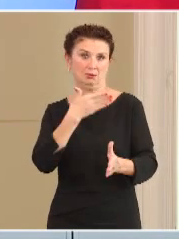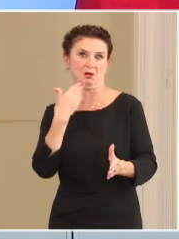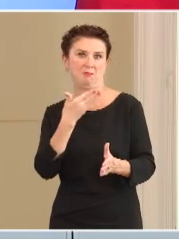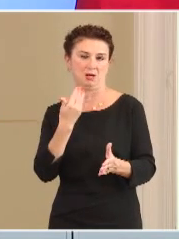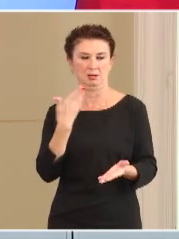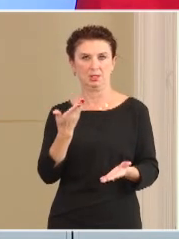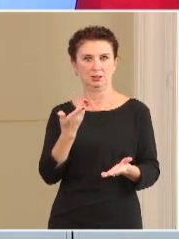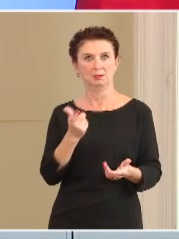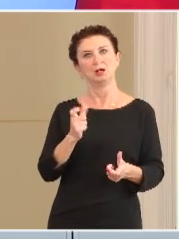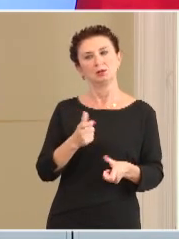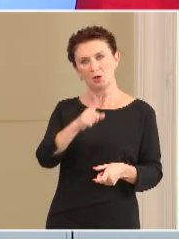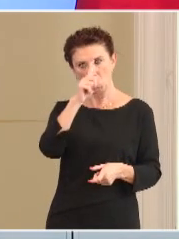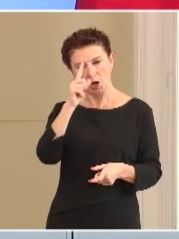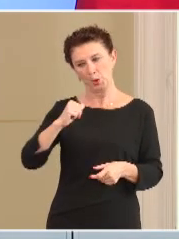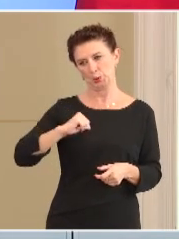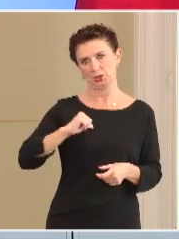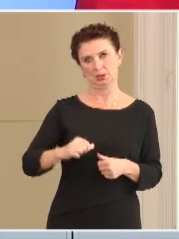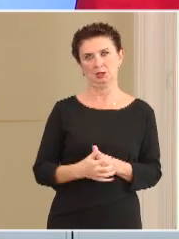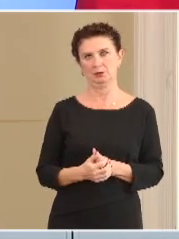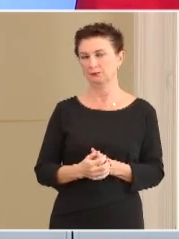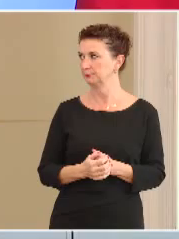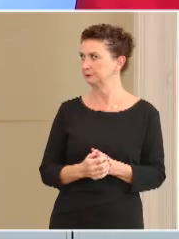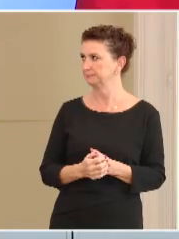na które czekają chyba wszyscy. Znaczy, ja mogę